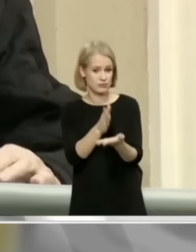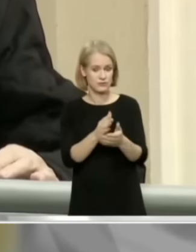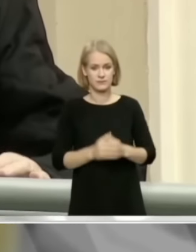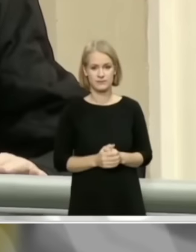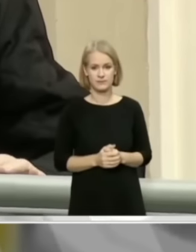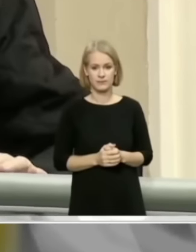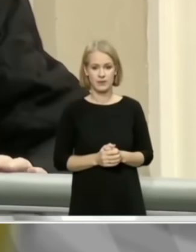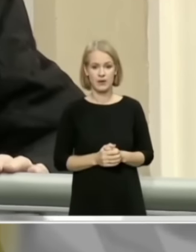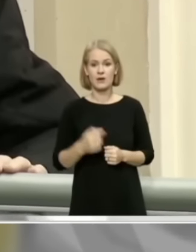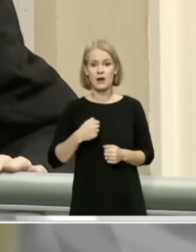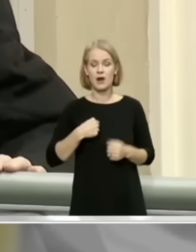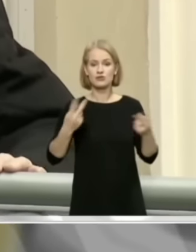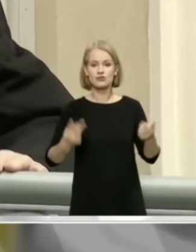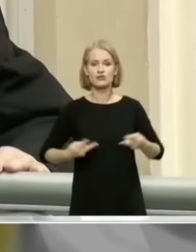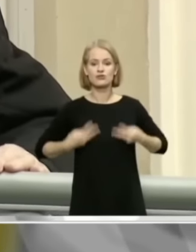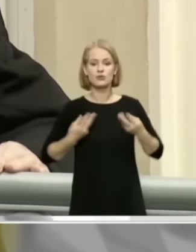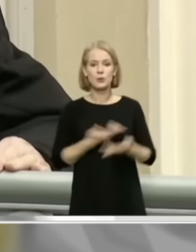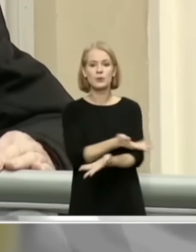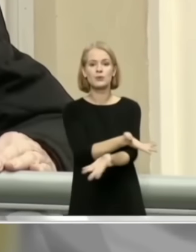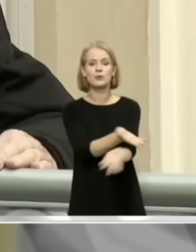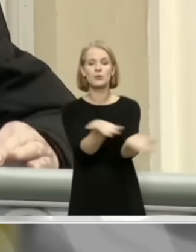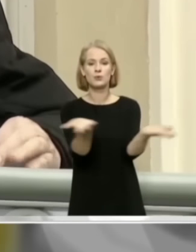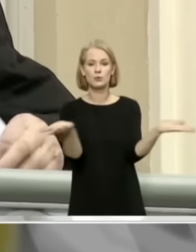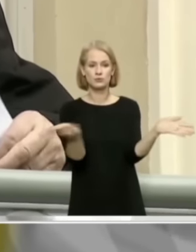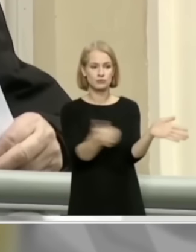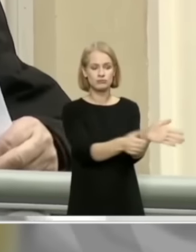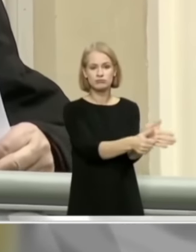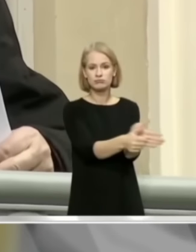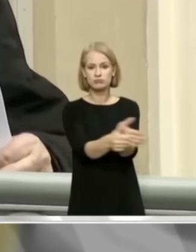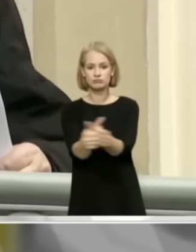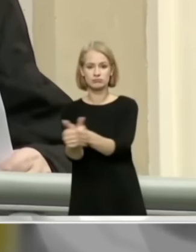Džiaugiuosi jūsų solidarumu,